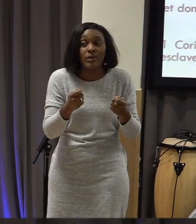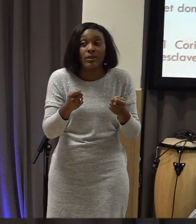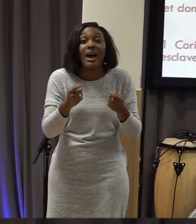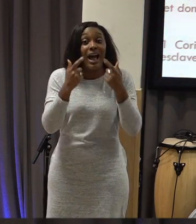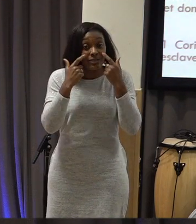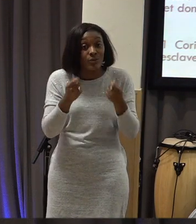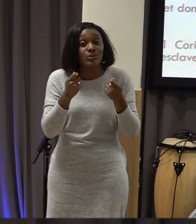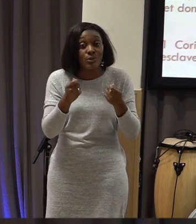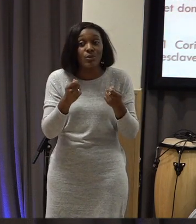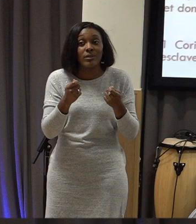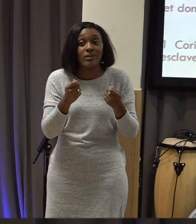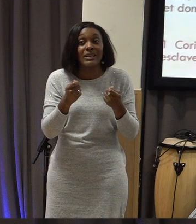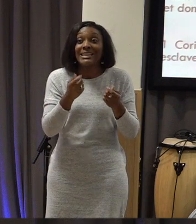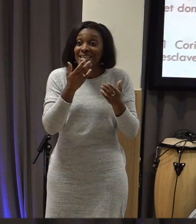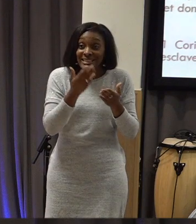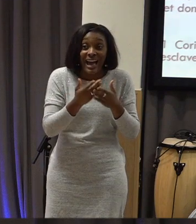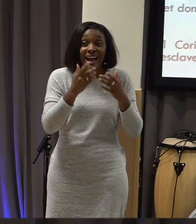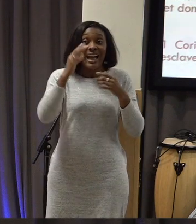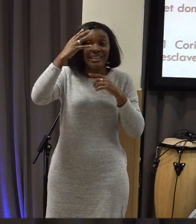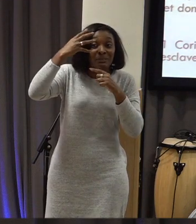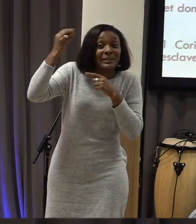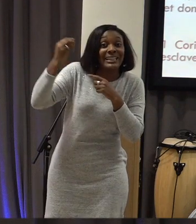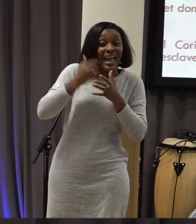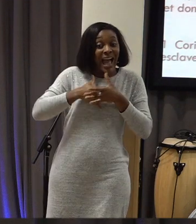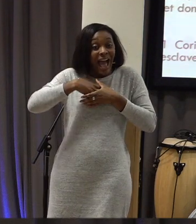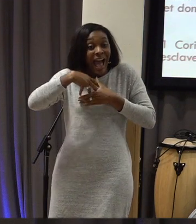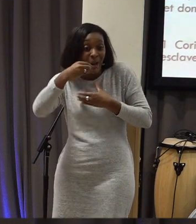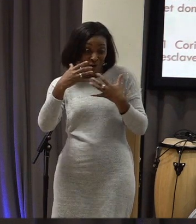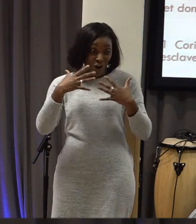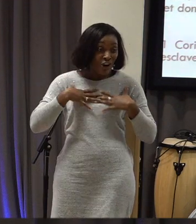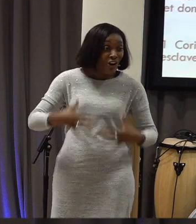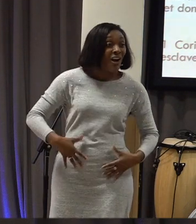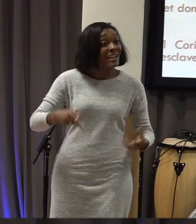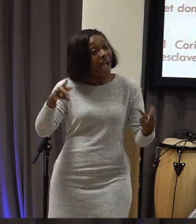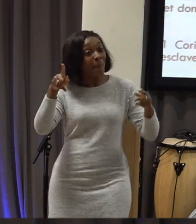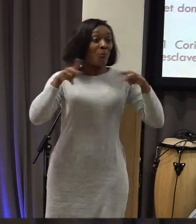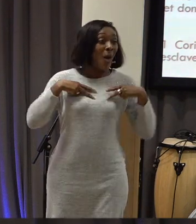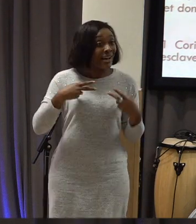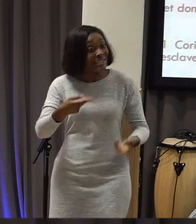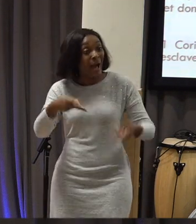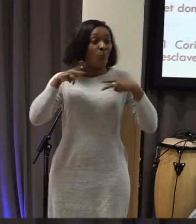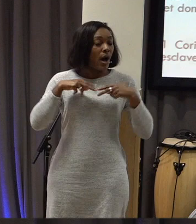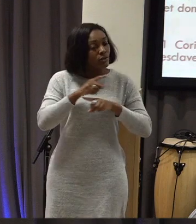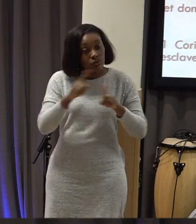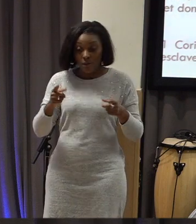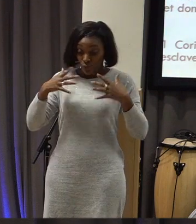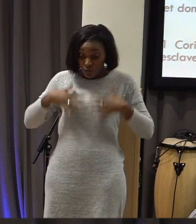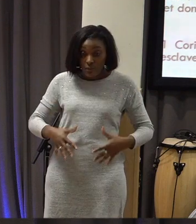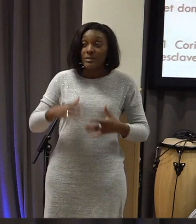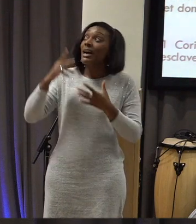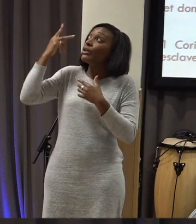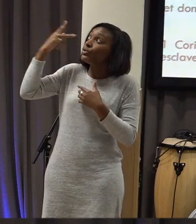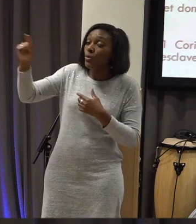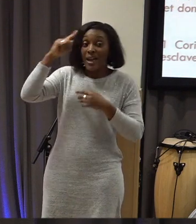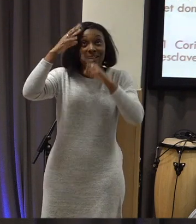Parce que tout ça, ça ne nous appartient pas. Tout ça, ça appartient à Dieu.